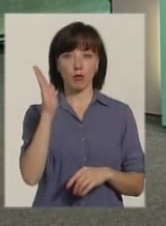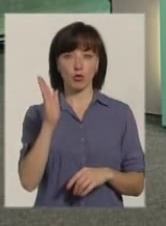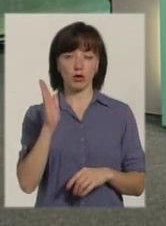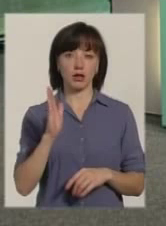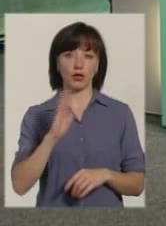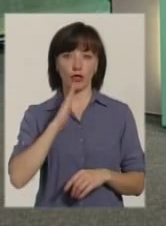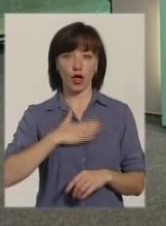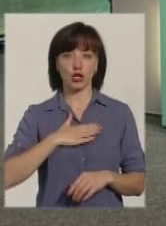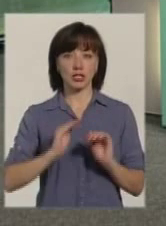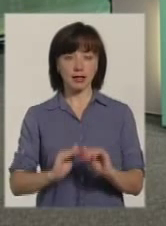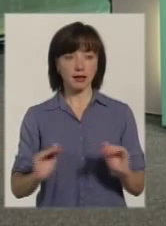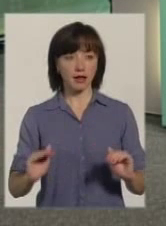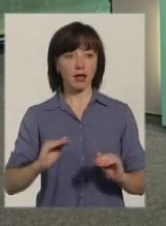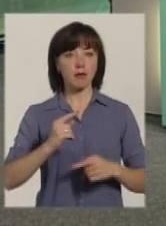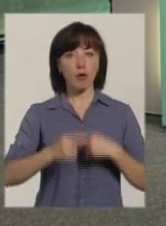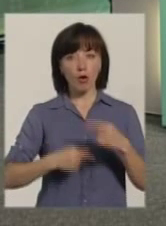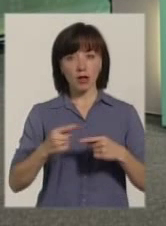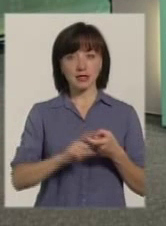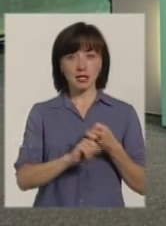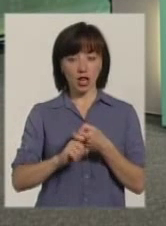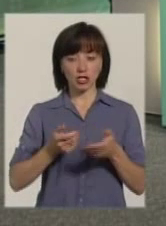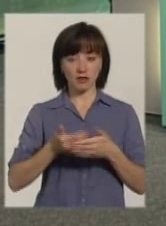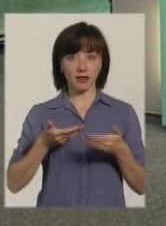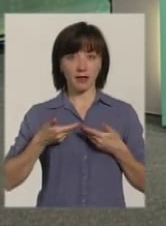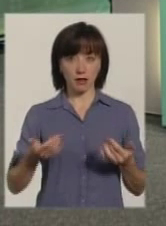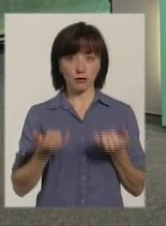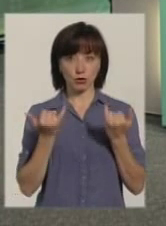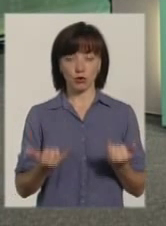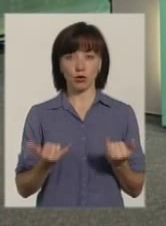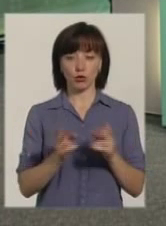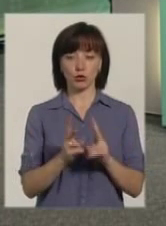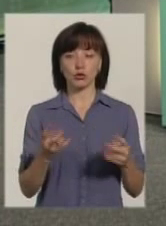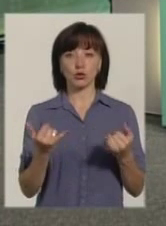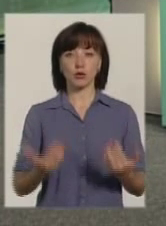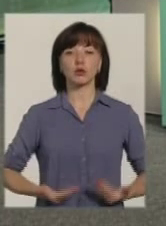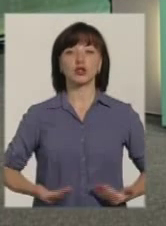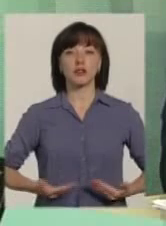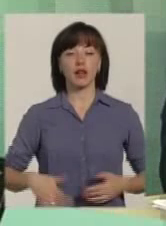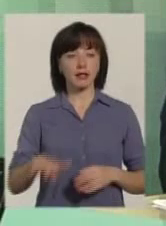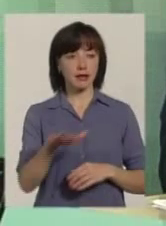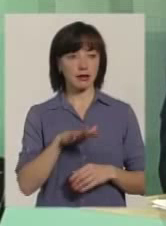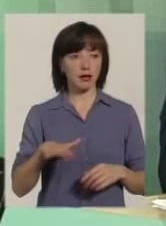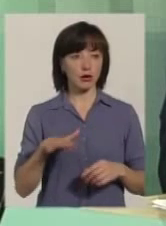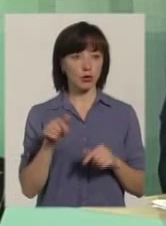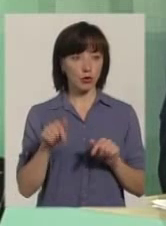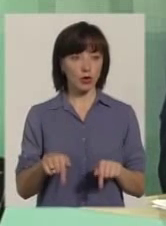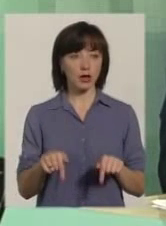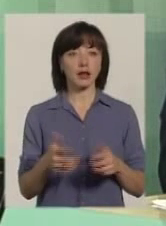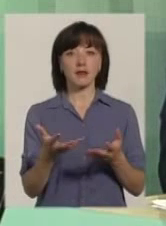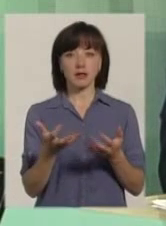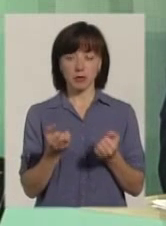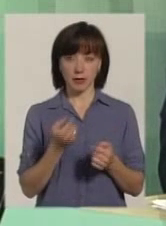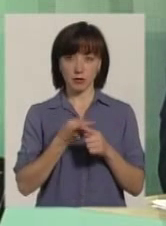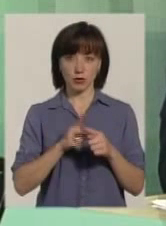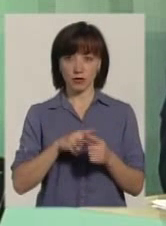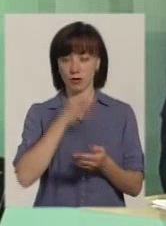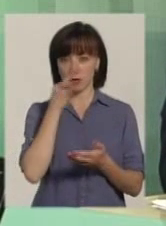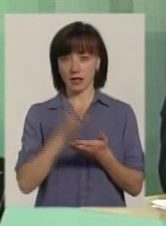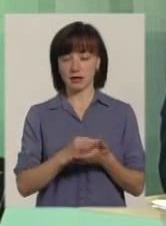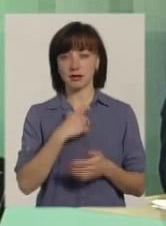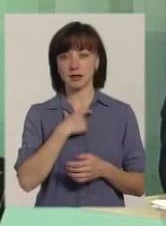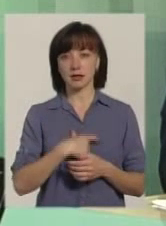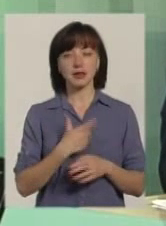наших дітей, майбутніх поколінь залежить від нас, від сьогодні тих, хто сьогодні проживає на цій території, і візьмемо цю відповідальність. От саме